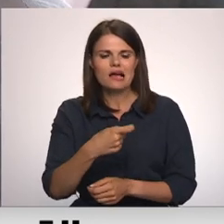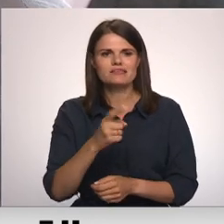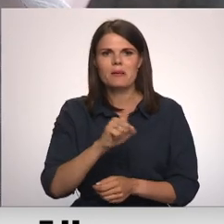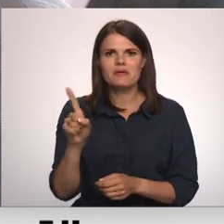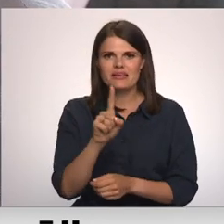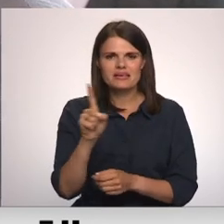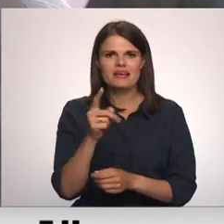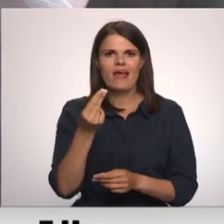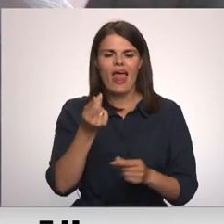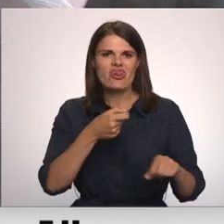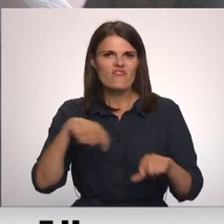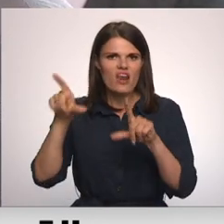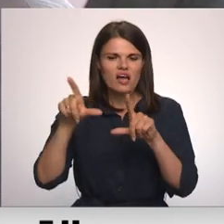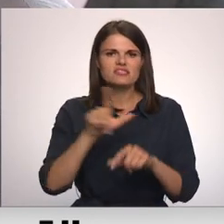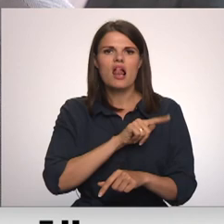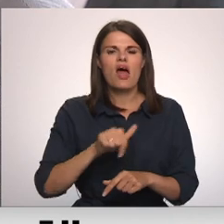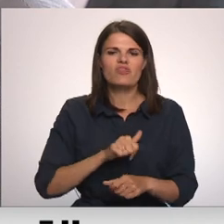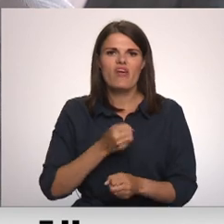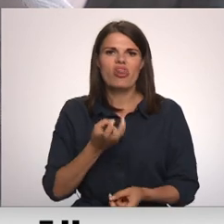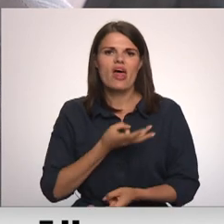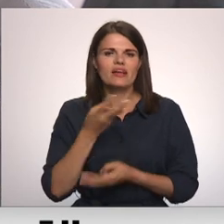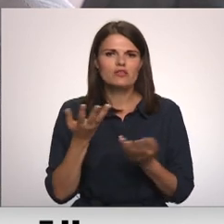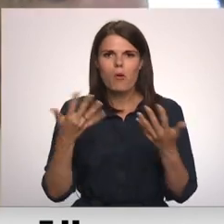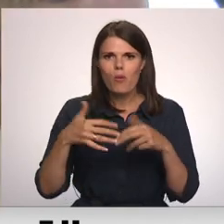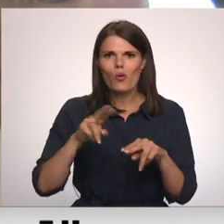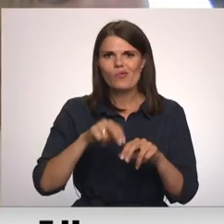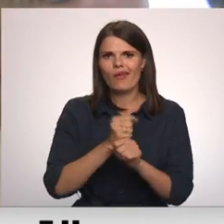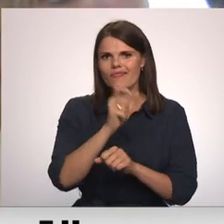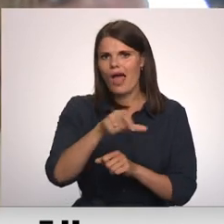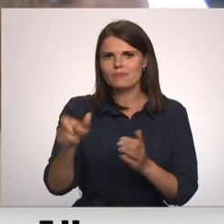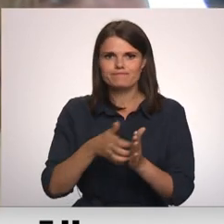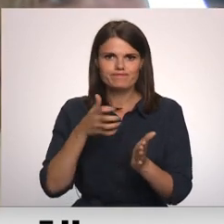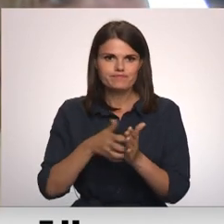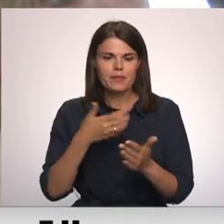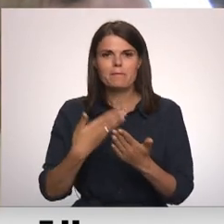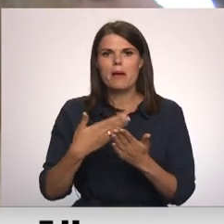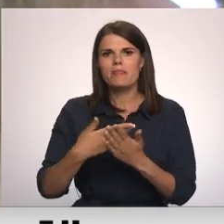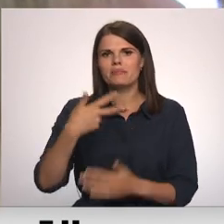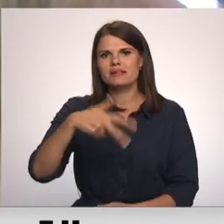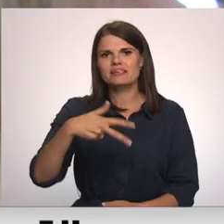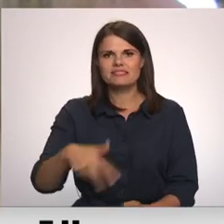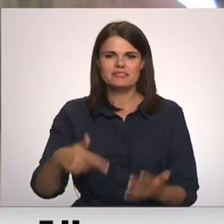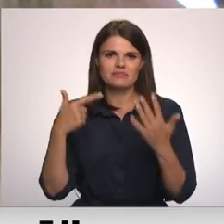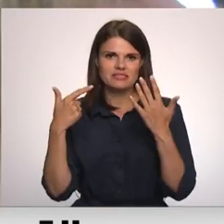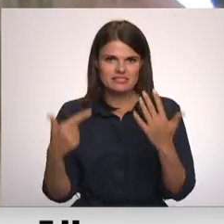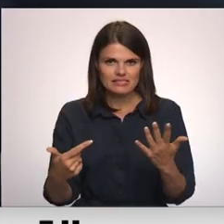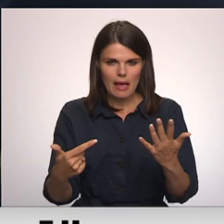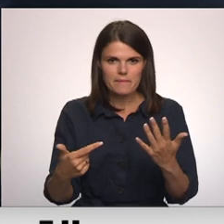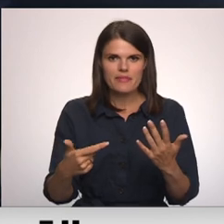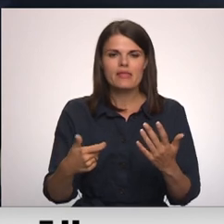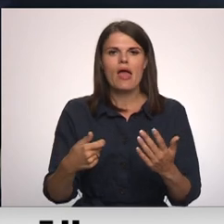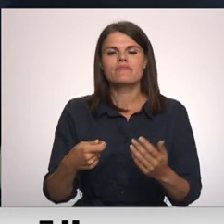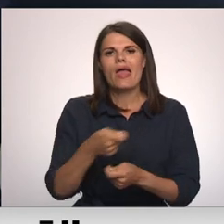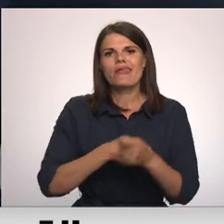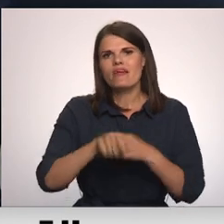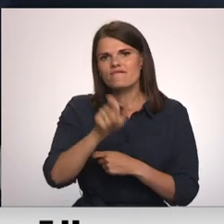inflācija, Latvijas enerģētikas politika un darba spēka pieejamība. Piemēram, 37 no 53 investoriem ir